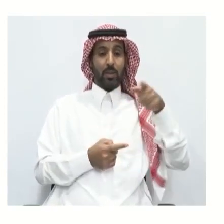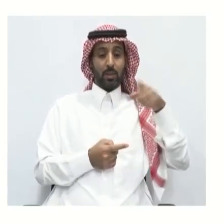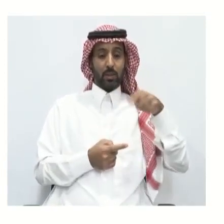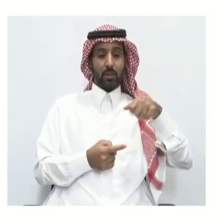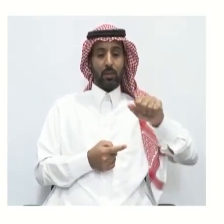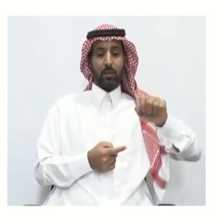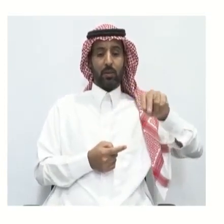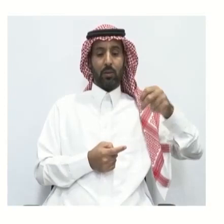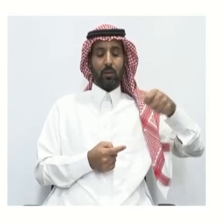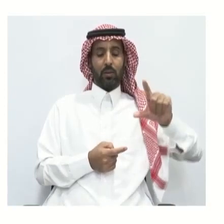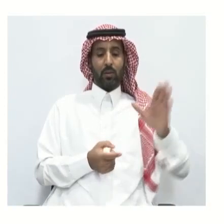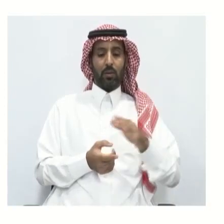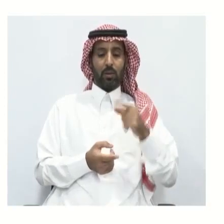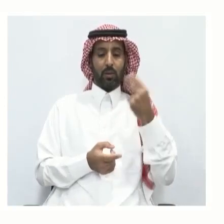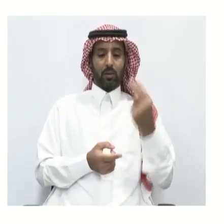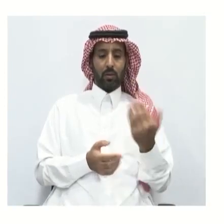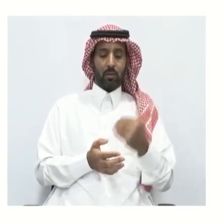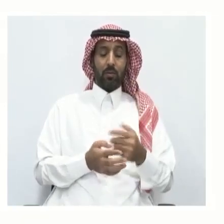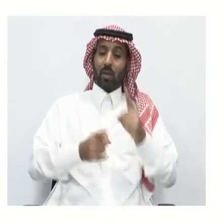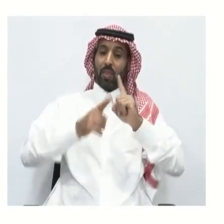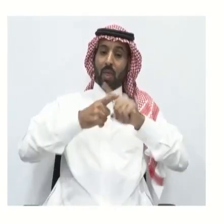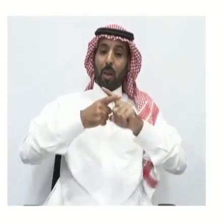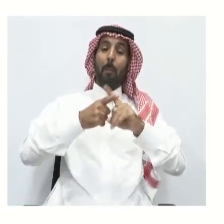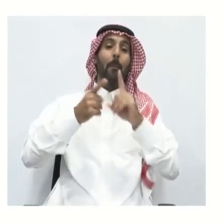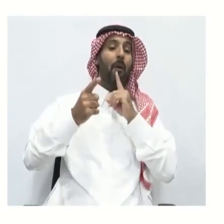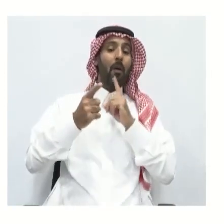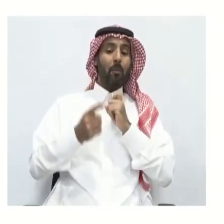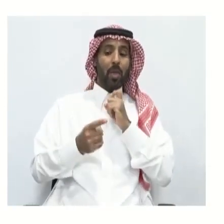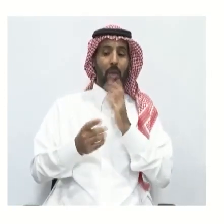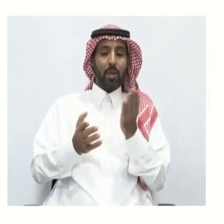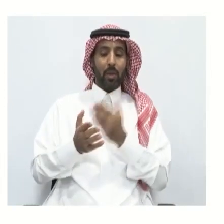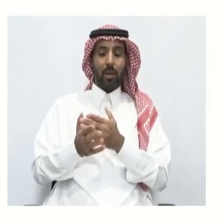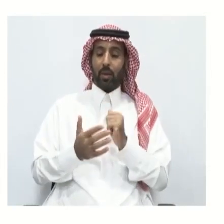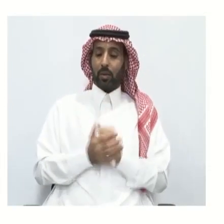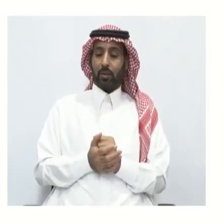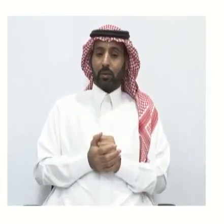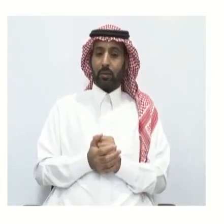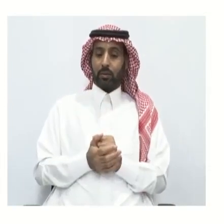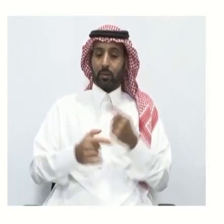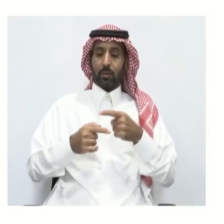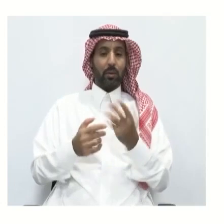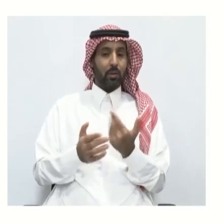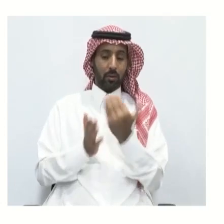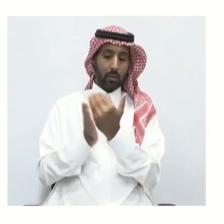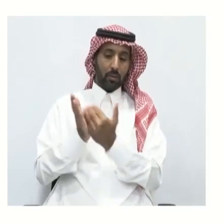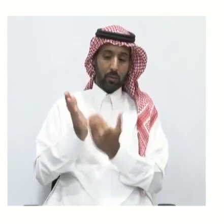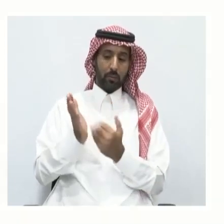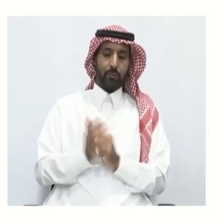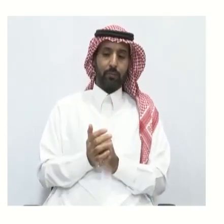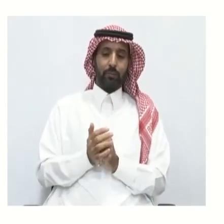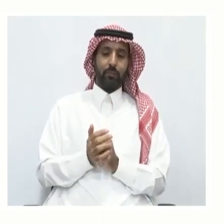مئويه اذا لنعيد الان ماذا فعلنا في هذا السؤال